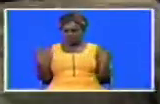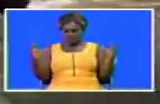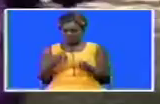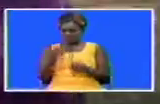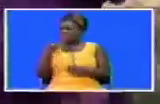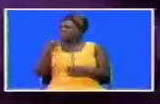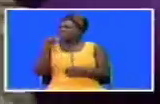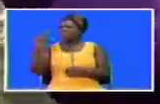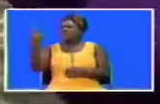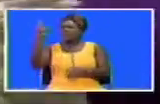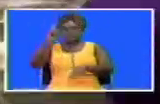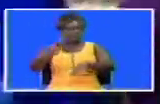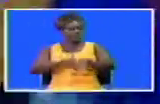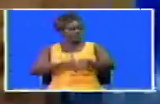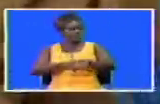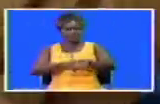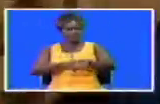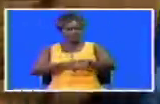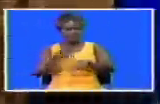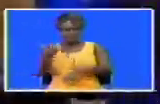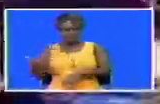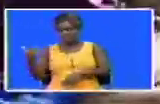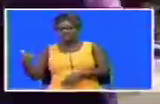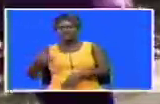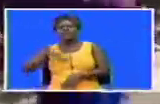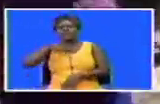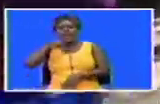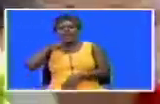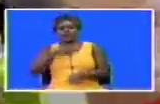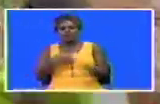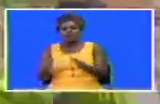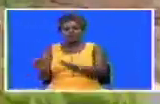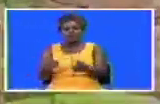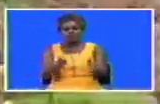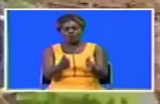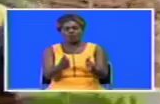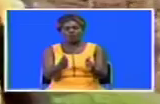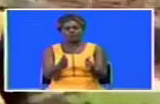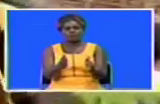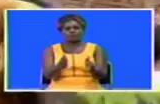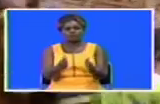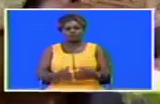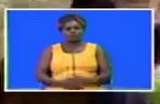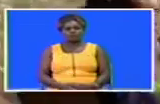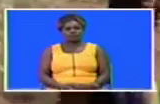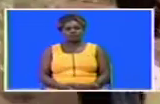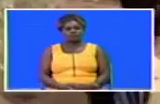hii si mara ya kwanza kwa visa vya watoto kufa maji katika sehemu hiyo.